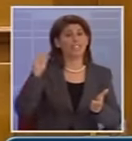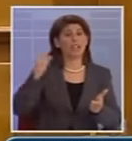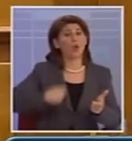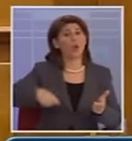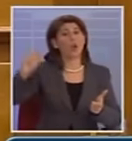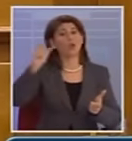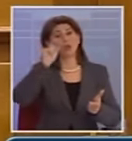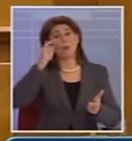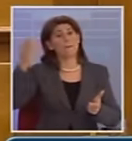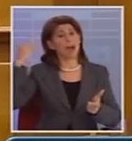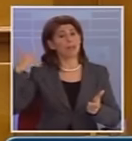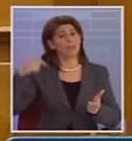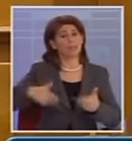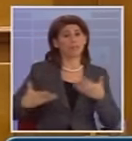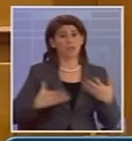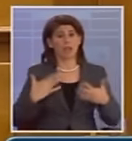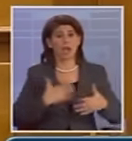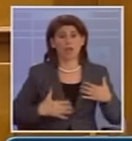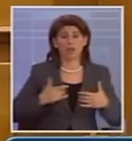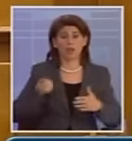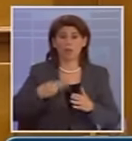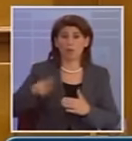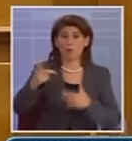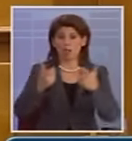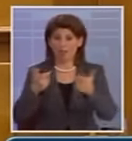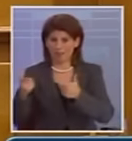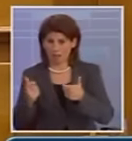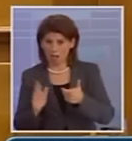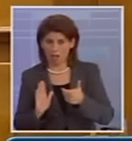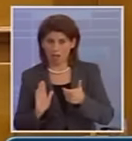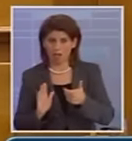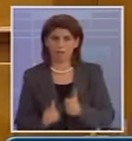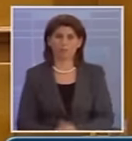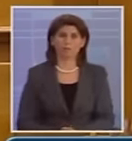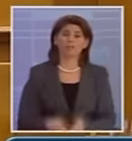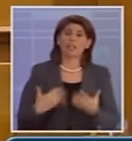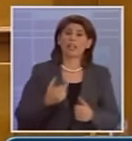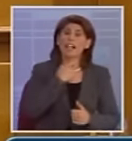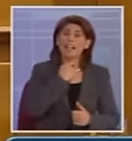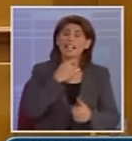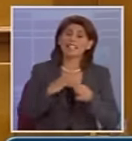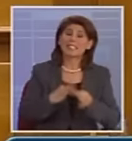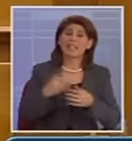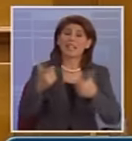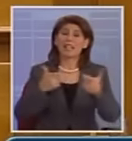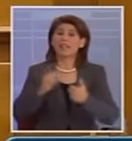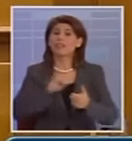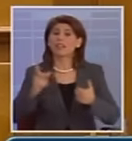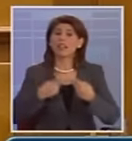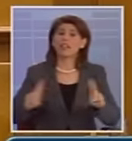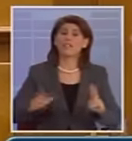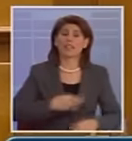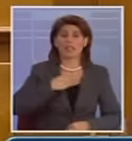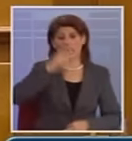των πατεράδων μας, με τη σύγχρονη αγωνία για περισσότερα δανεικά. Το να έχεις ανάγκη συνεχώς από δανεικά δεν είναι ελευθερία, κύριε Τσίπρα,